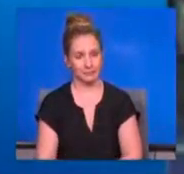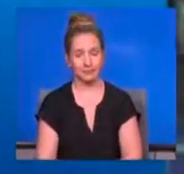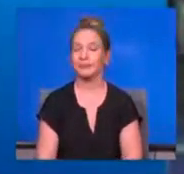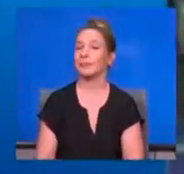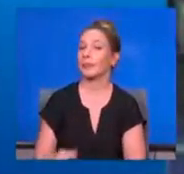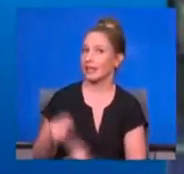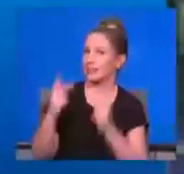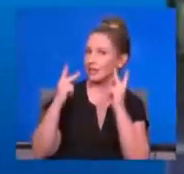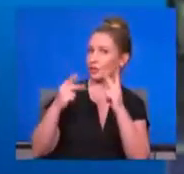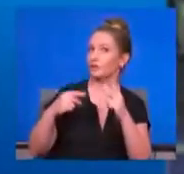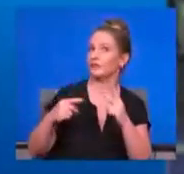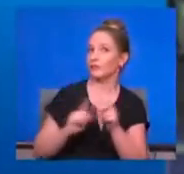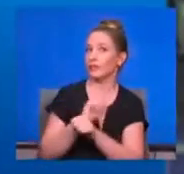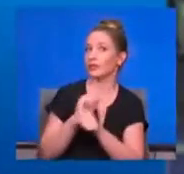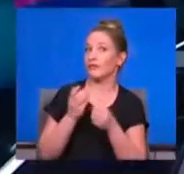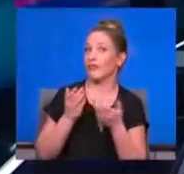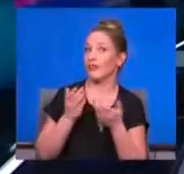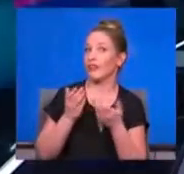גם לזכור מצד פרטנר, שני.